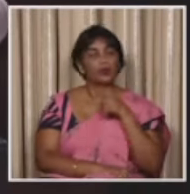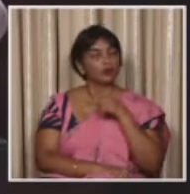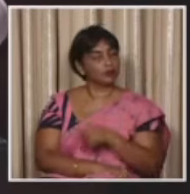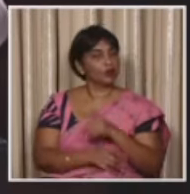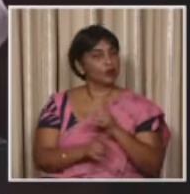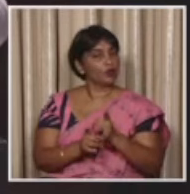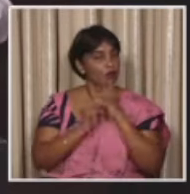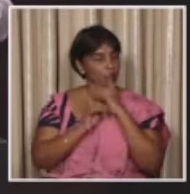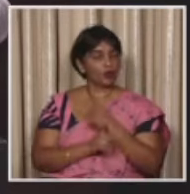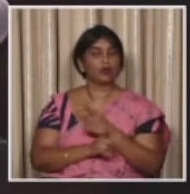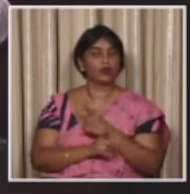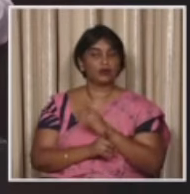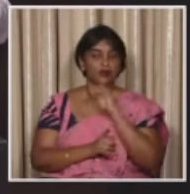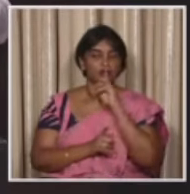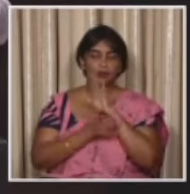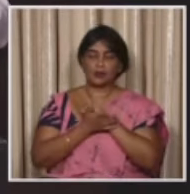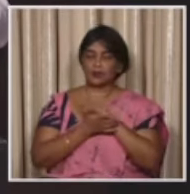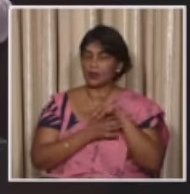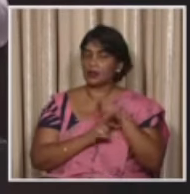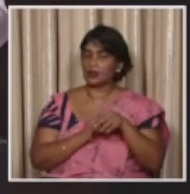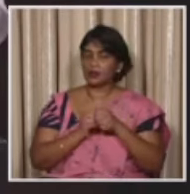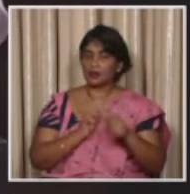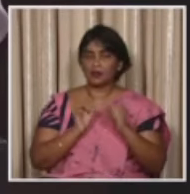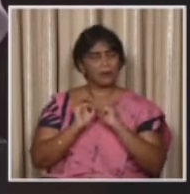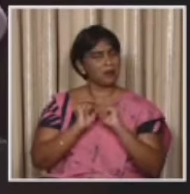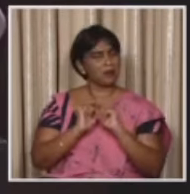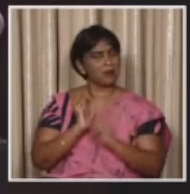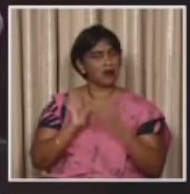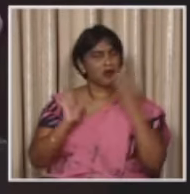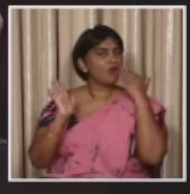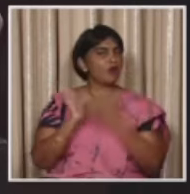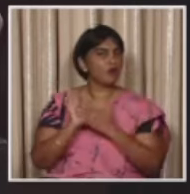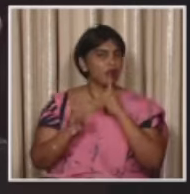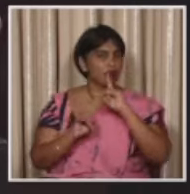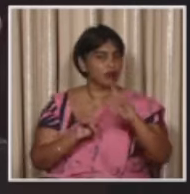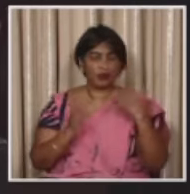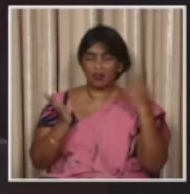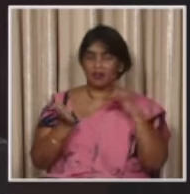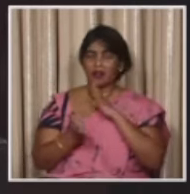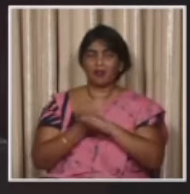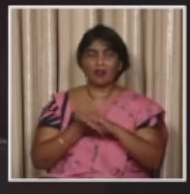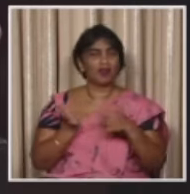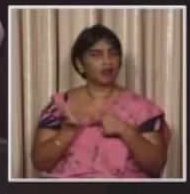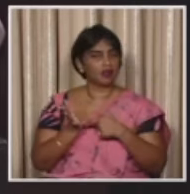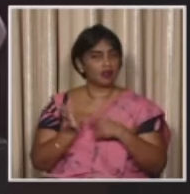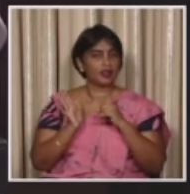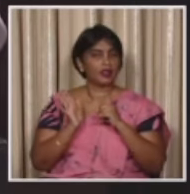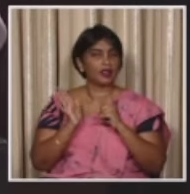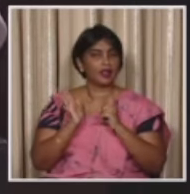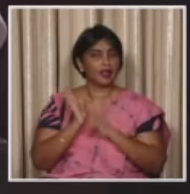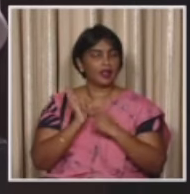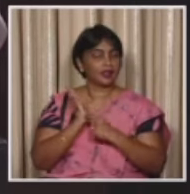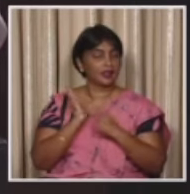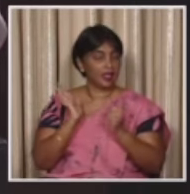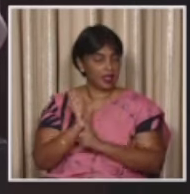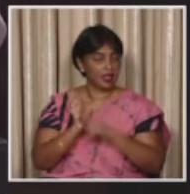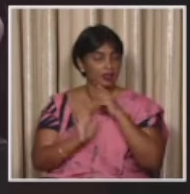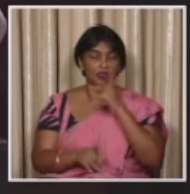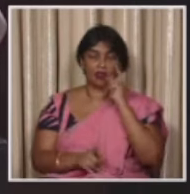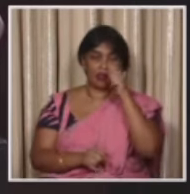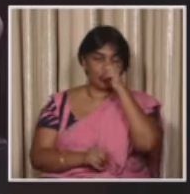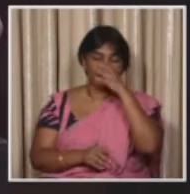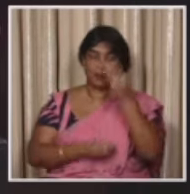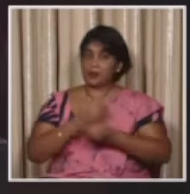වගේ නිහඬියාවක් තියෙනකොට මේ අනපනත්වල ඇත්ත වශයෙන්ම අර LTL එකේ සිදුවුණු